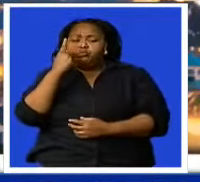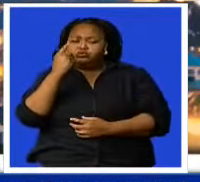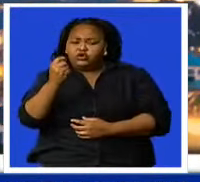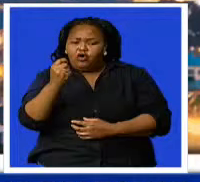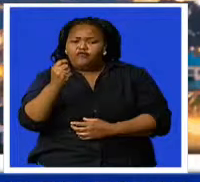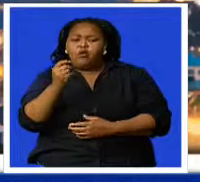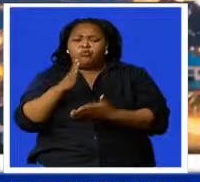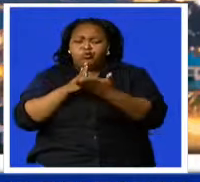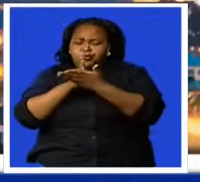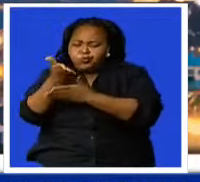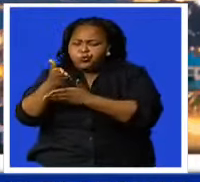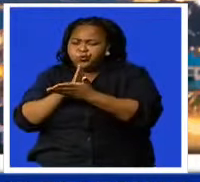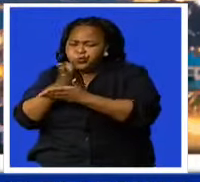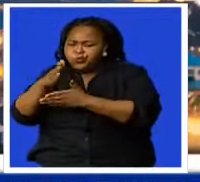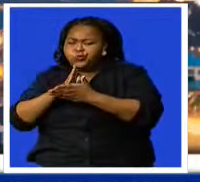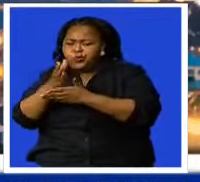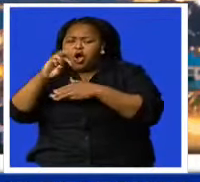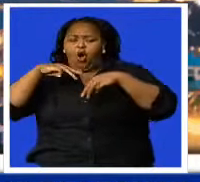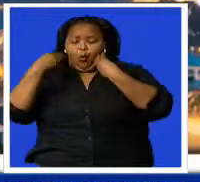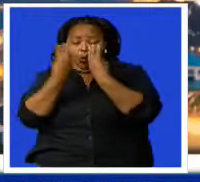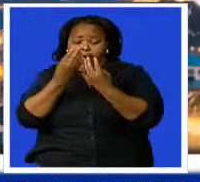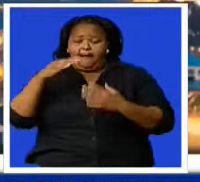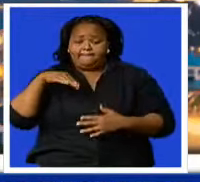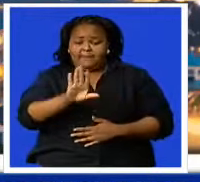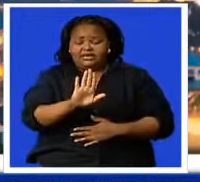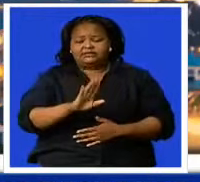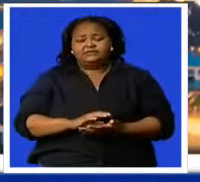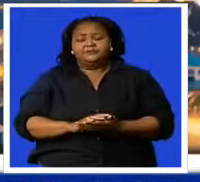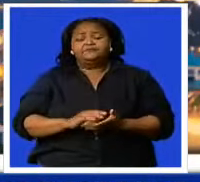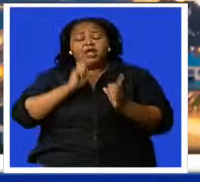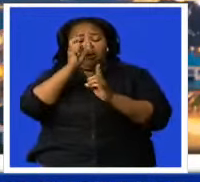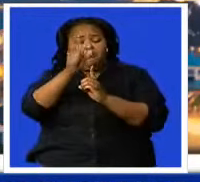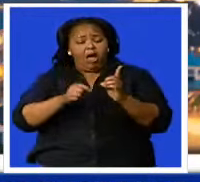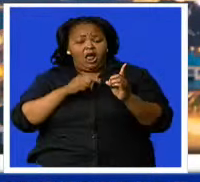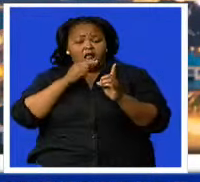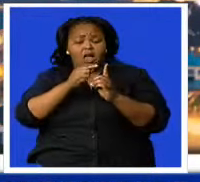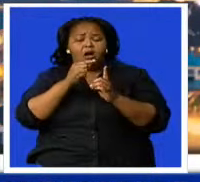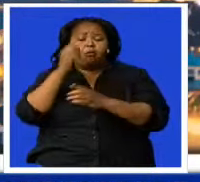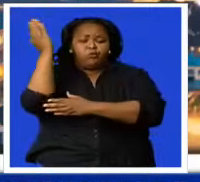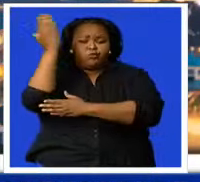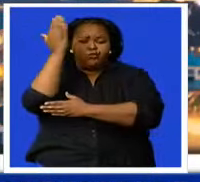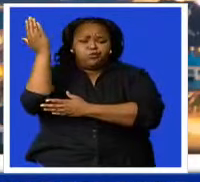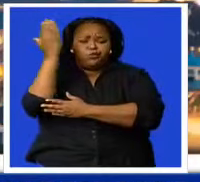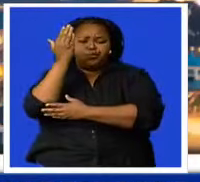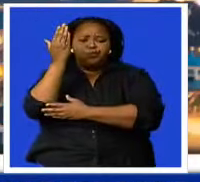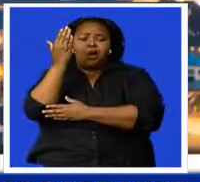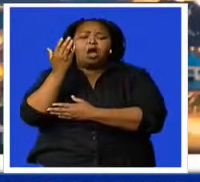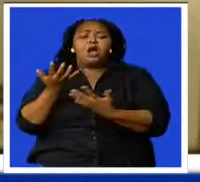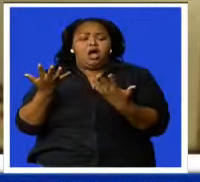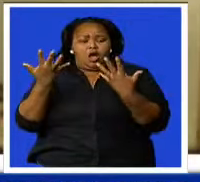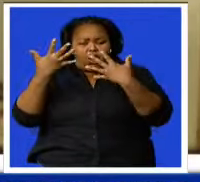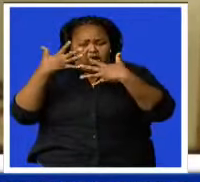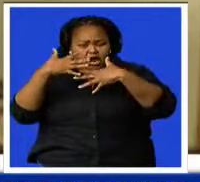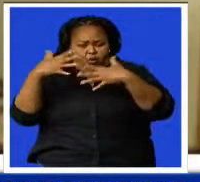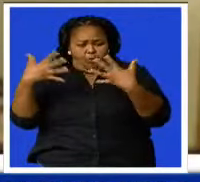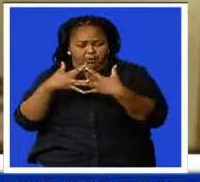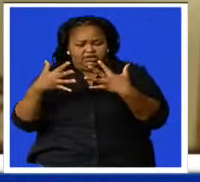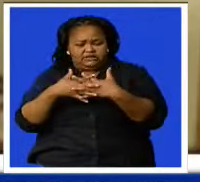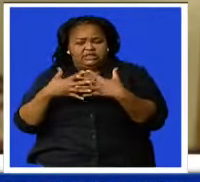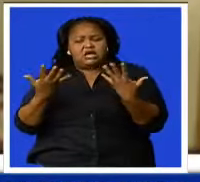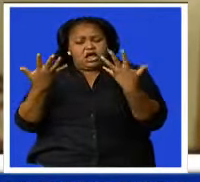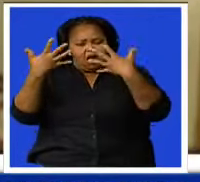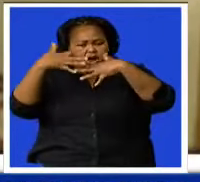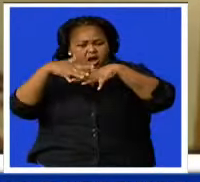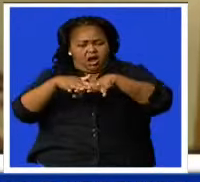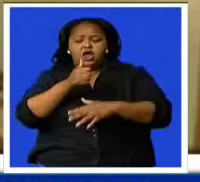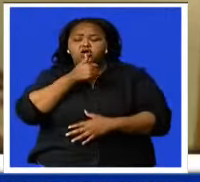belikhuluma emhlanganweni wakamhlabuhlangene wetindzaba talo mkhuhlane lobo ubanjwe ngedepth chwephesha. Liphinela